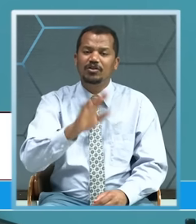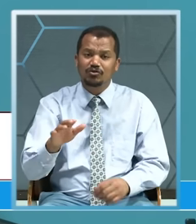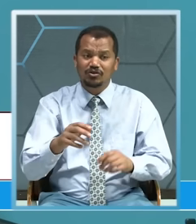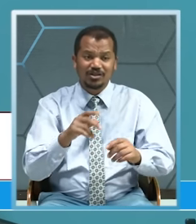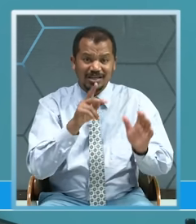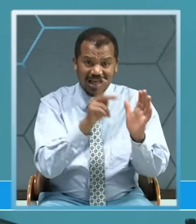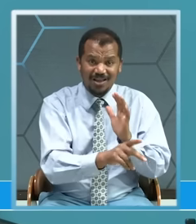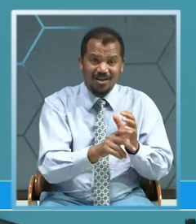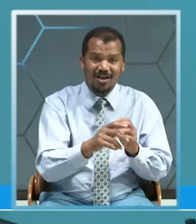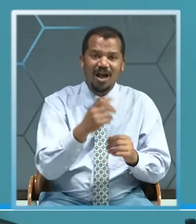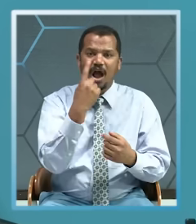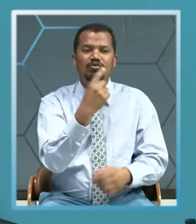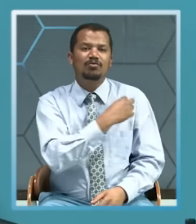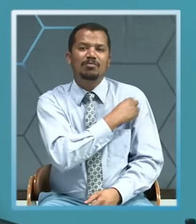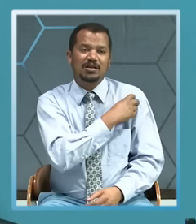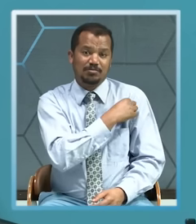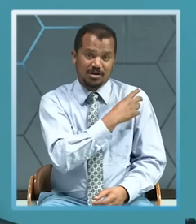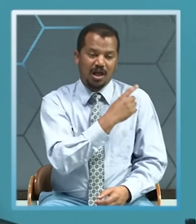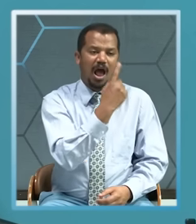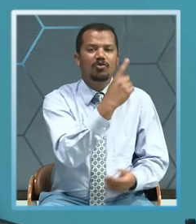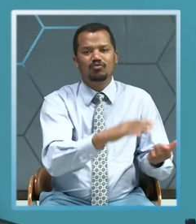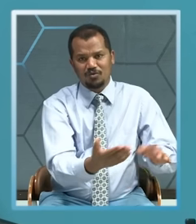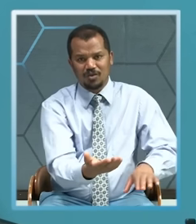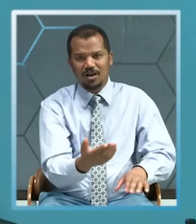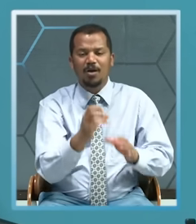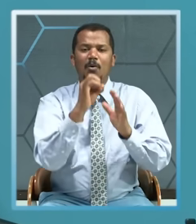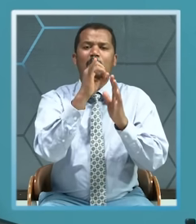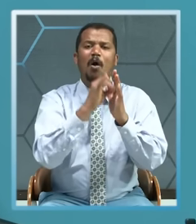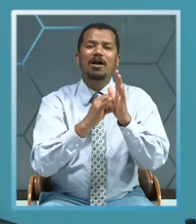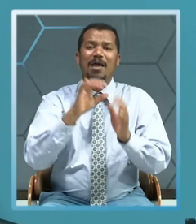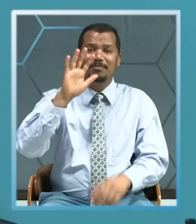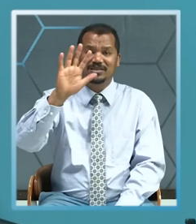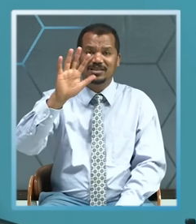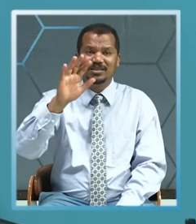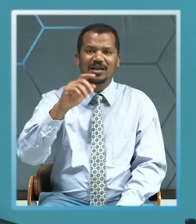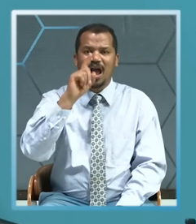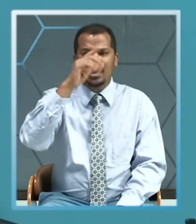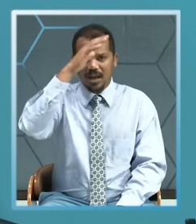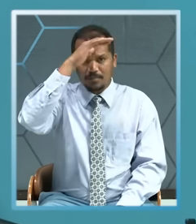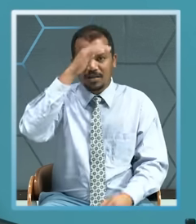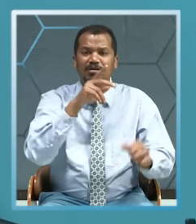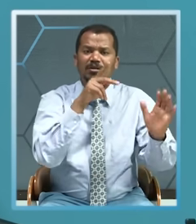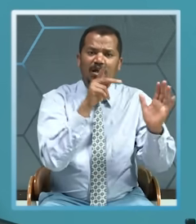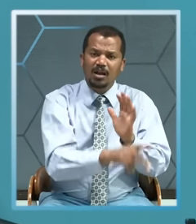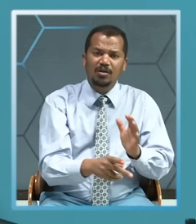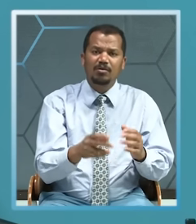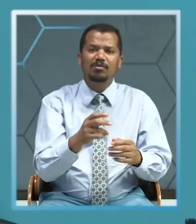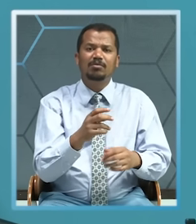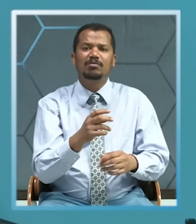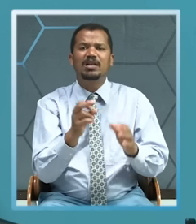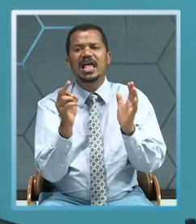ሁለት ልጆች ገለው አንደኛው አሁን በህክምና ላይ ይገኛል አንዱ ሞቷል። ቋግሚ 5 አንድ አባት ተገለው